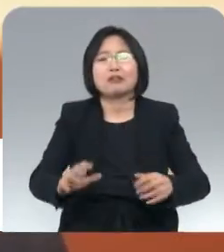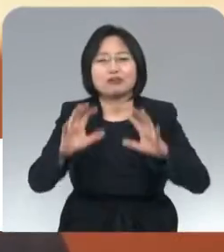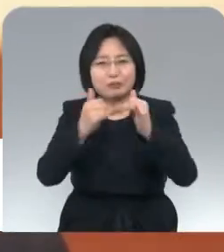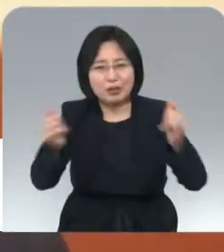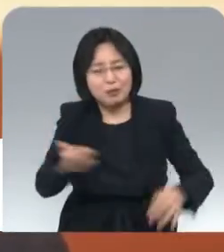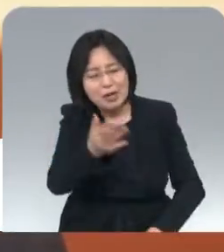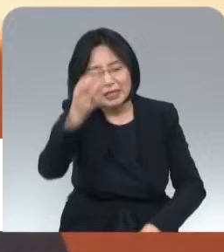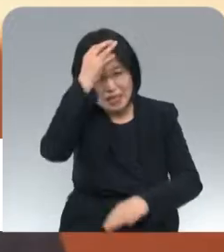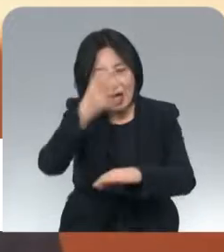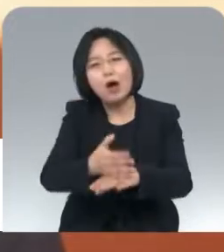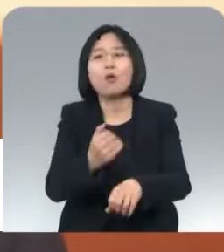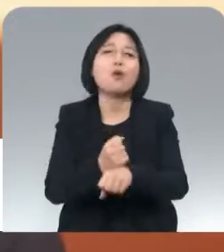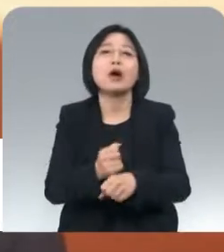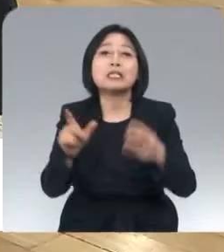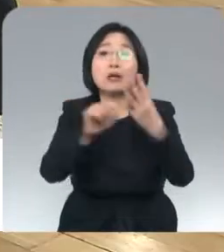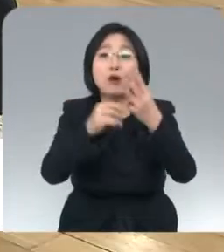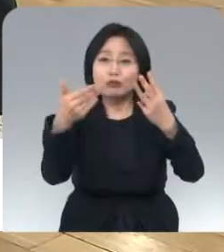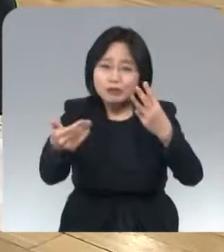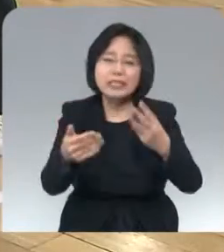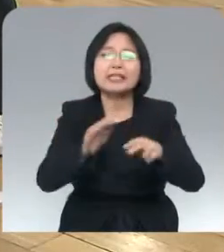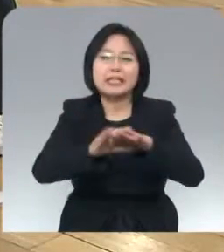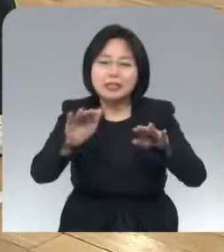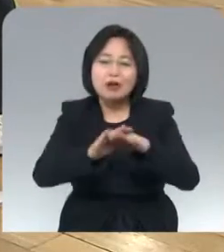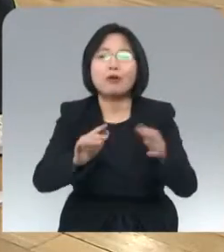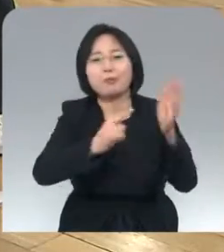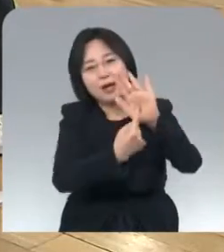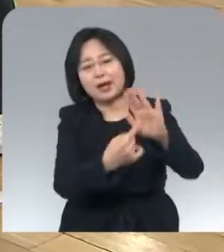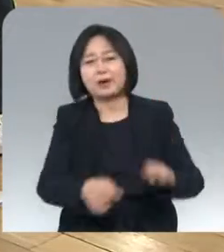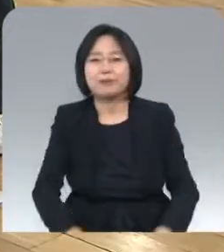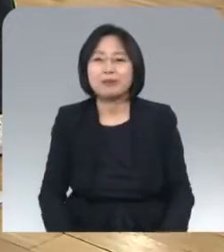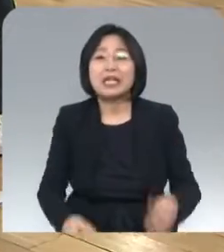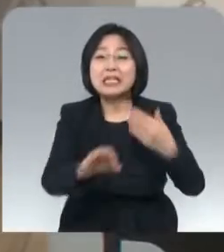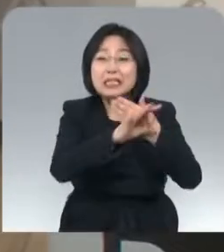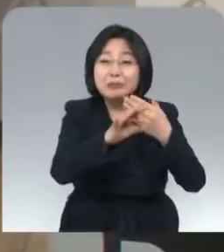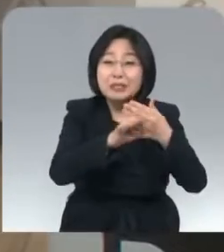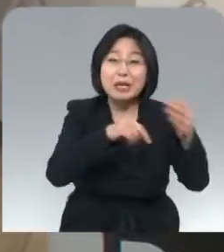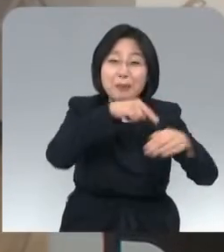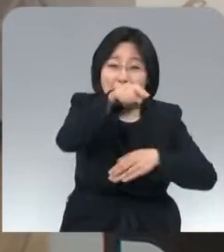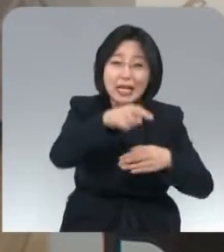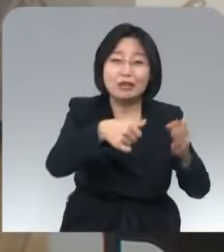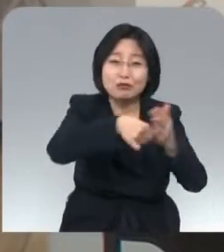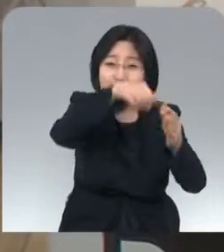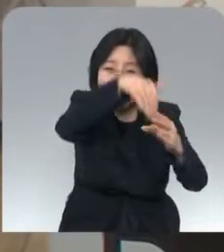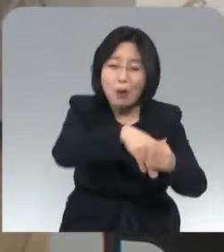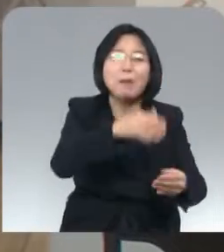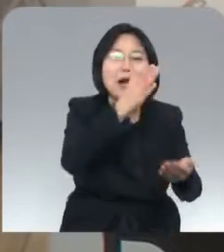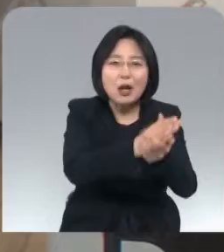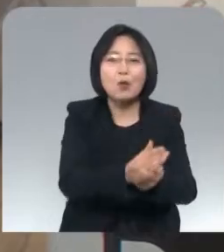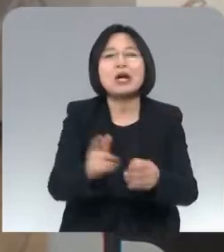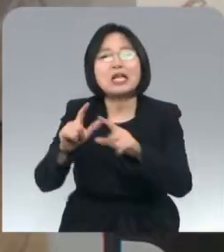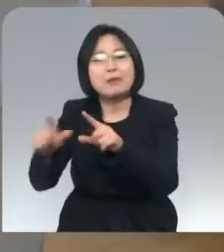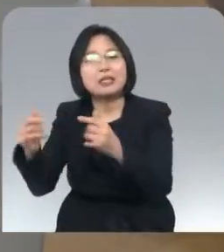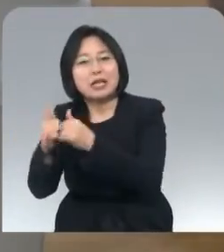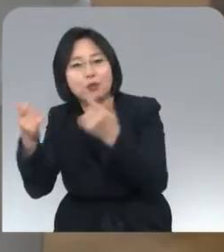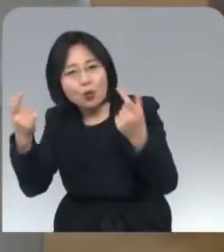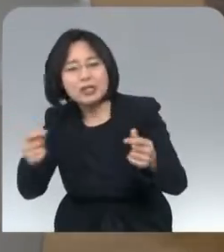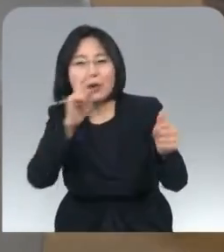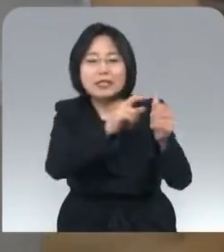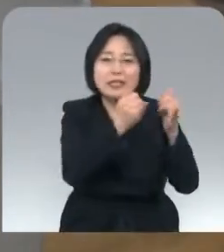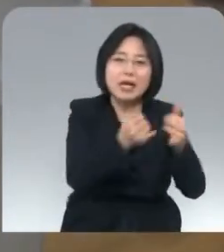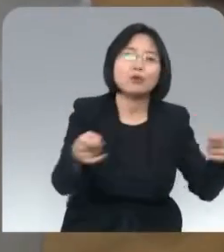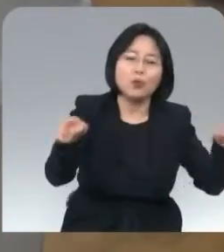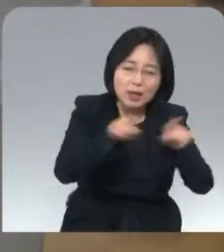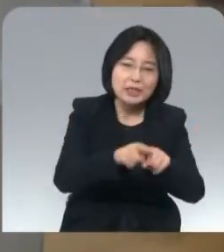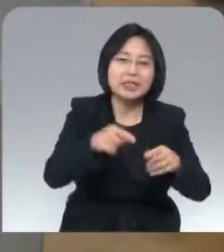모레 선거일에 적용할 대책을 내놨습니다. 문제가 된 임시 기표소 대신 확진자도 일반 유권자와 똑같이 투표소 안에서